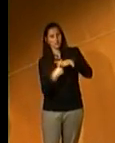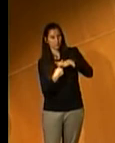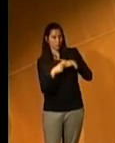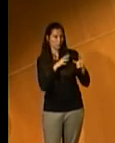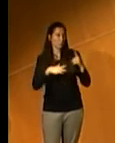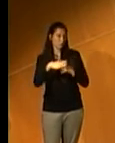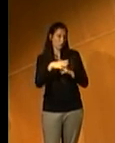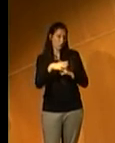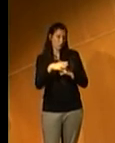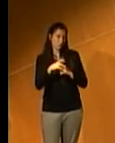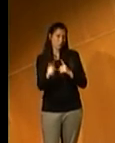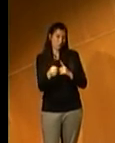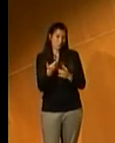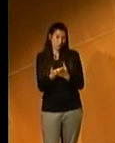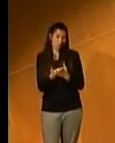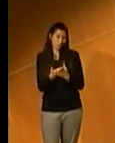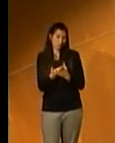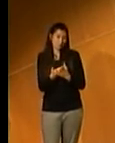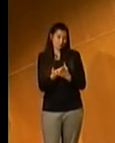qui entre en jeu. Ce n'est pas rien non plus.